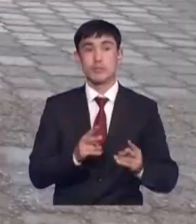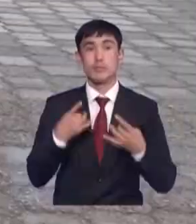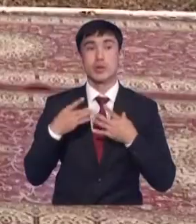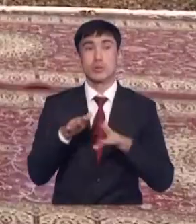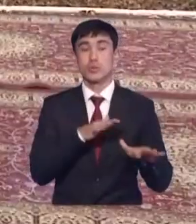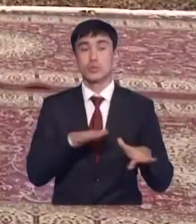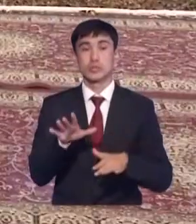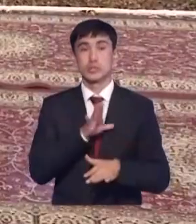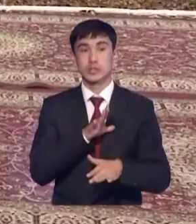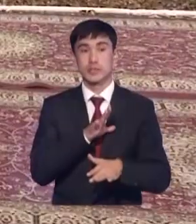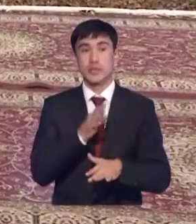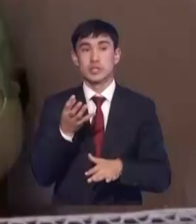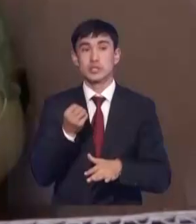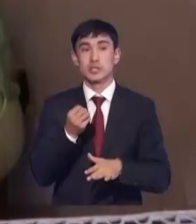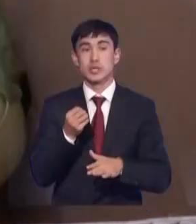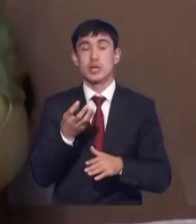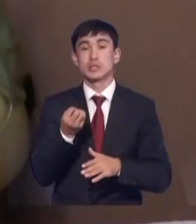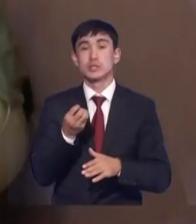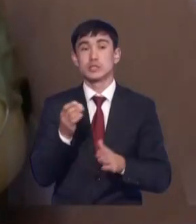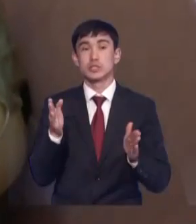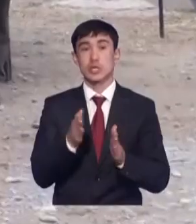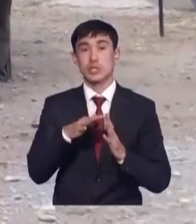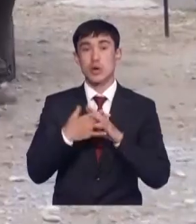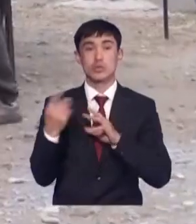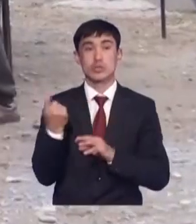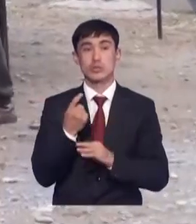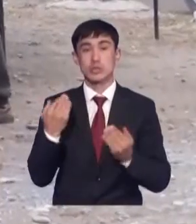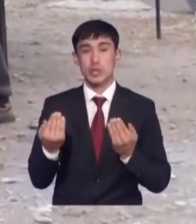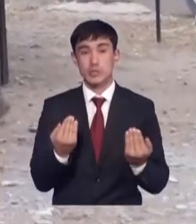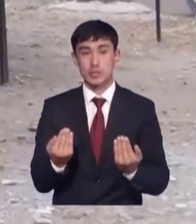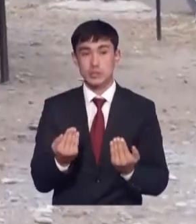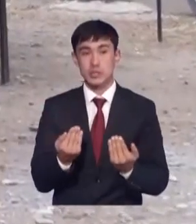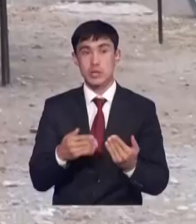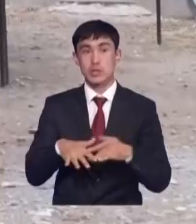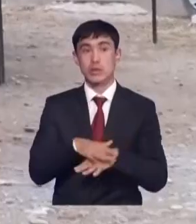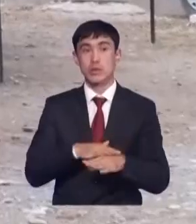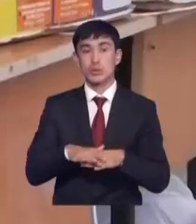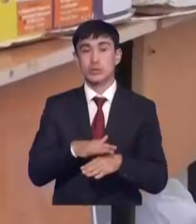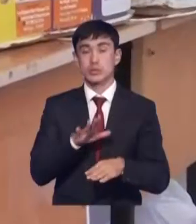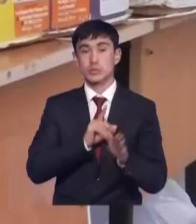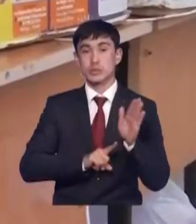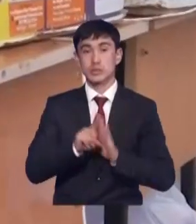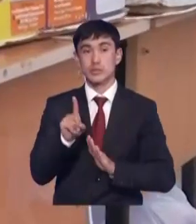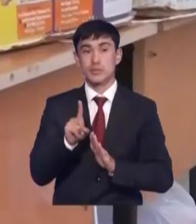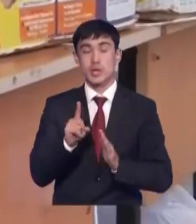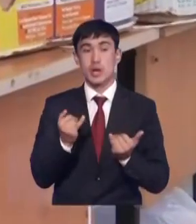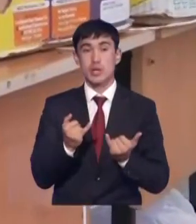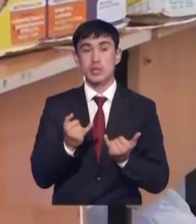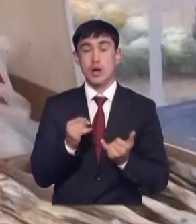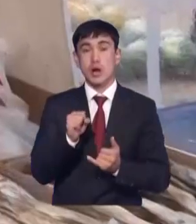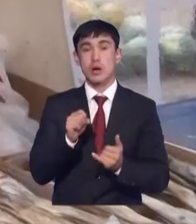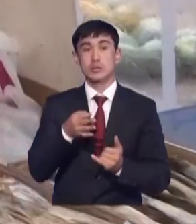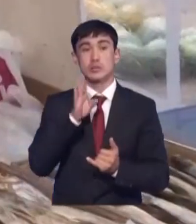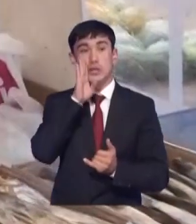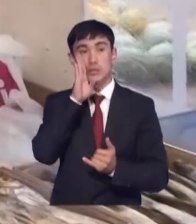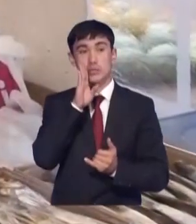мерекелік көңіл күй сыйласа, сонымен қатар шағын ауыл шаруашылық жәрменкесі науқан көрігін қыздыра түскендей болды. Ал Алатаңнан